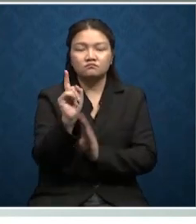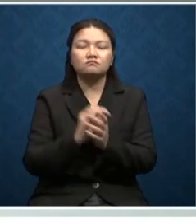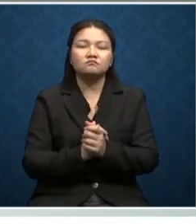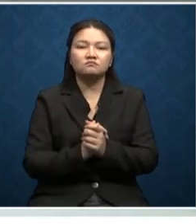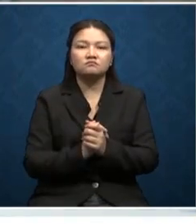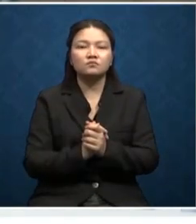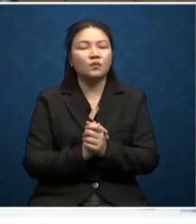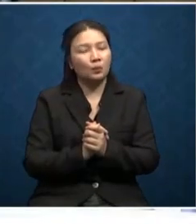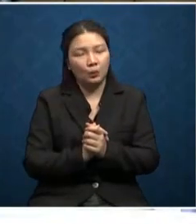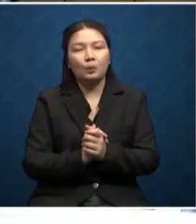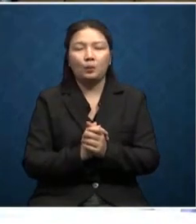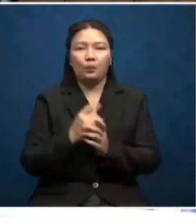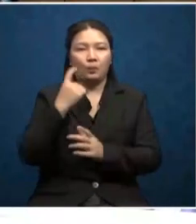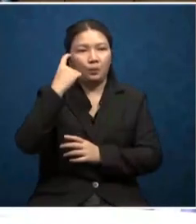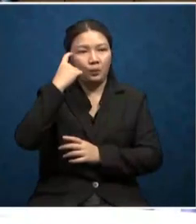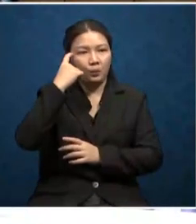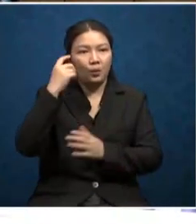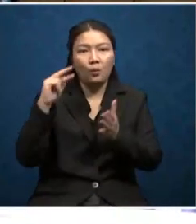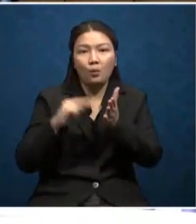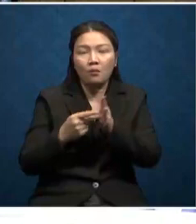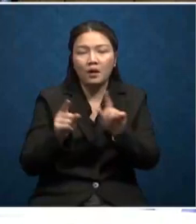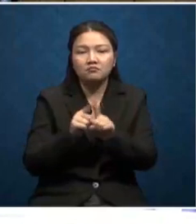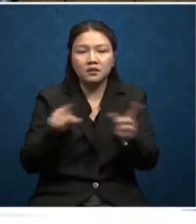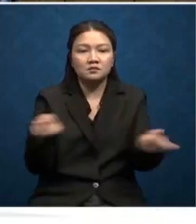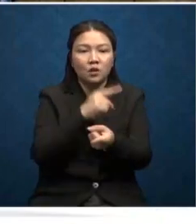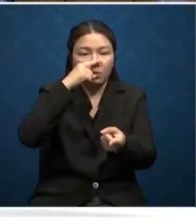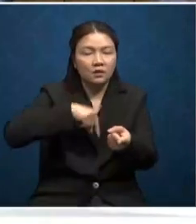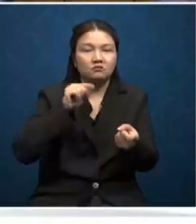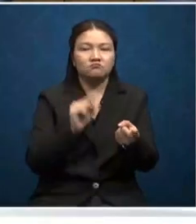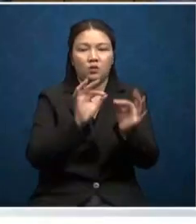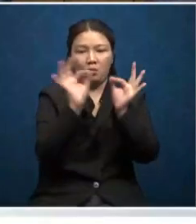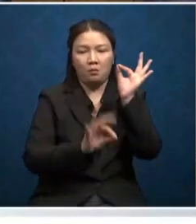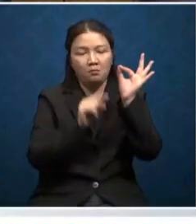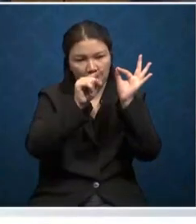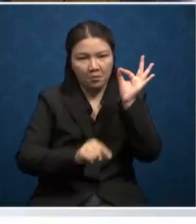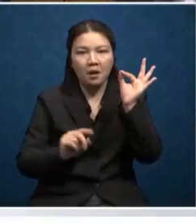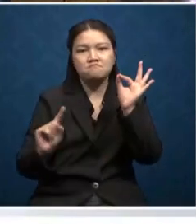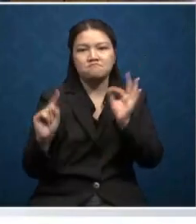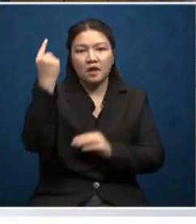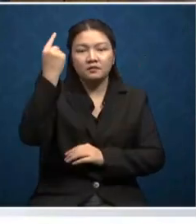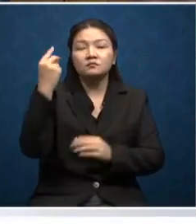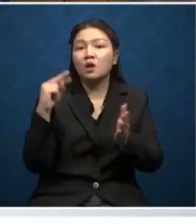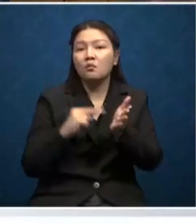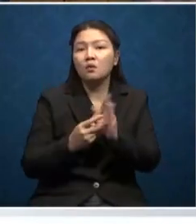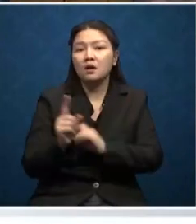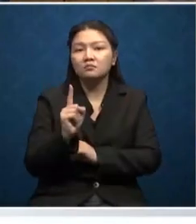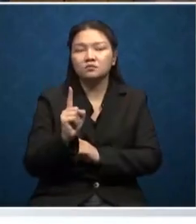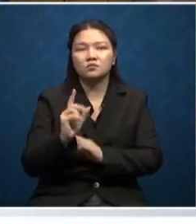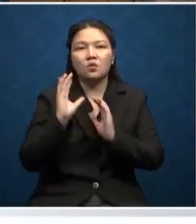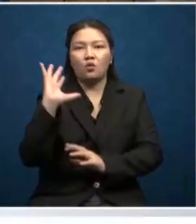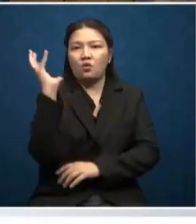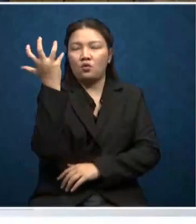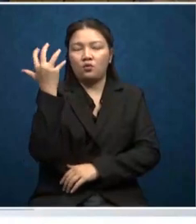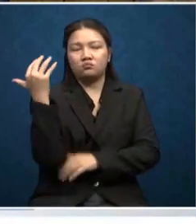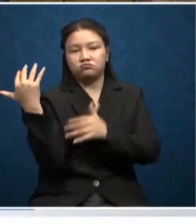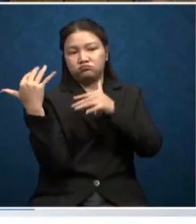มิติใหม่ของสังคมไทยที่ชาวโลกเก็หัน